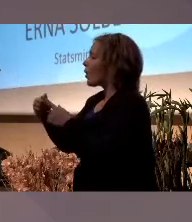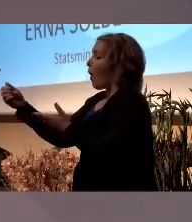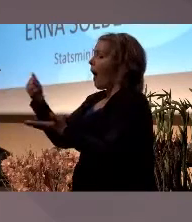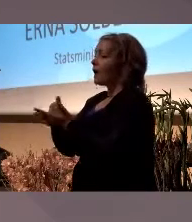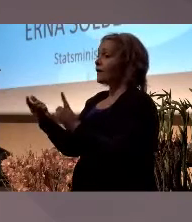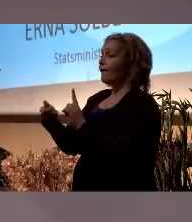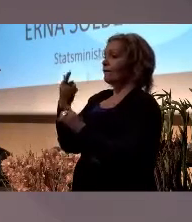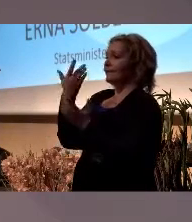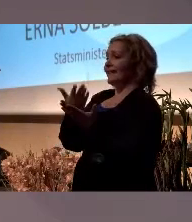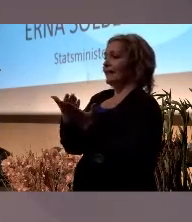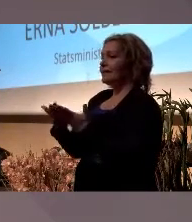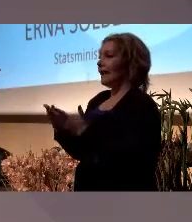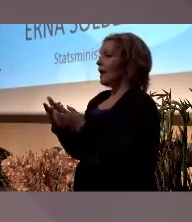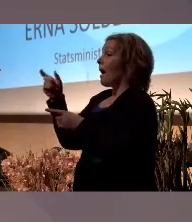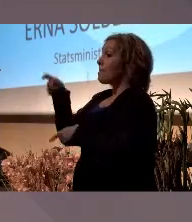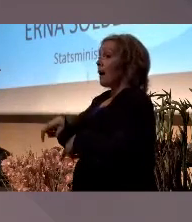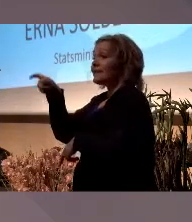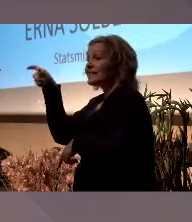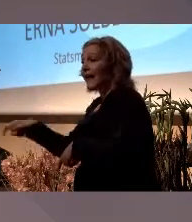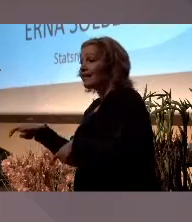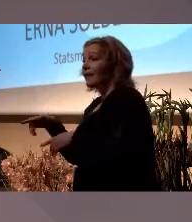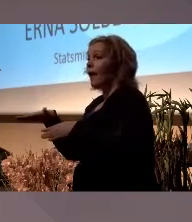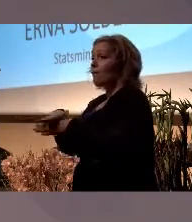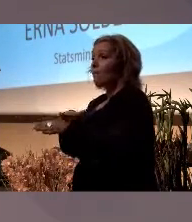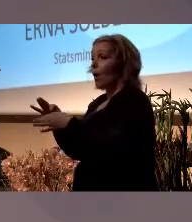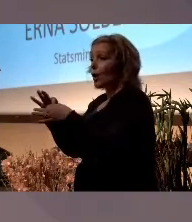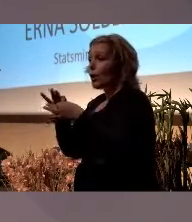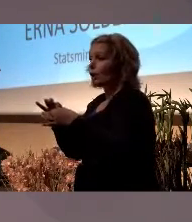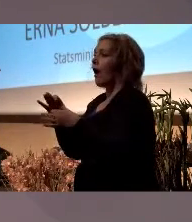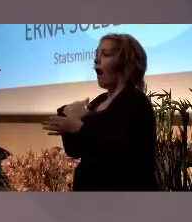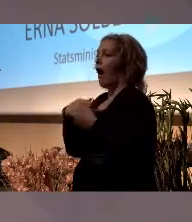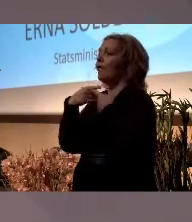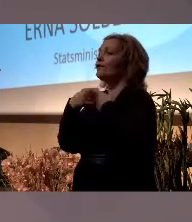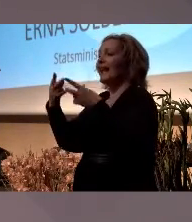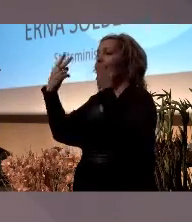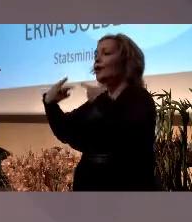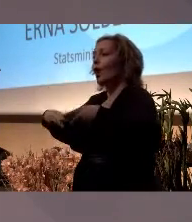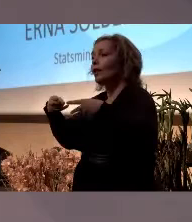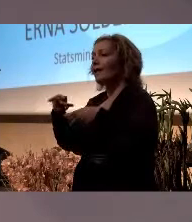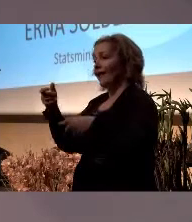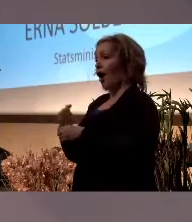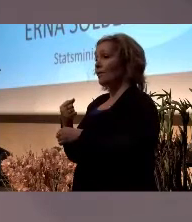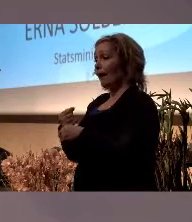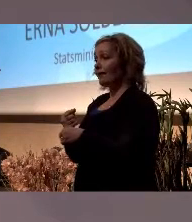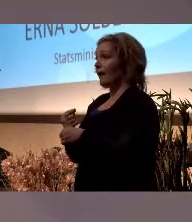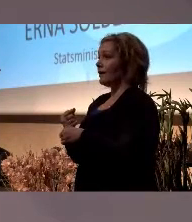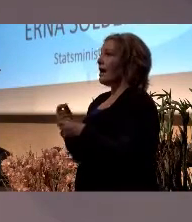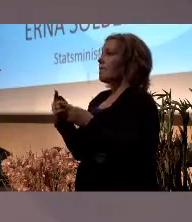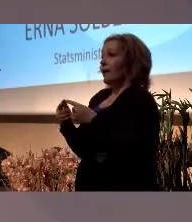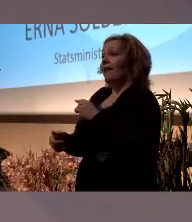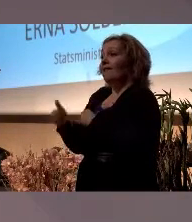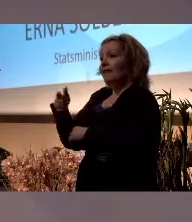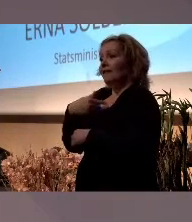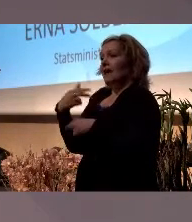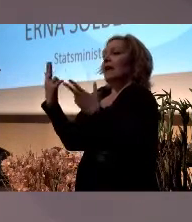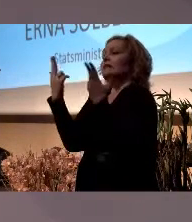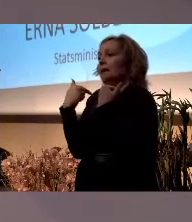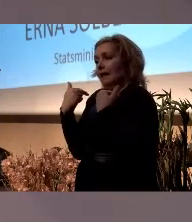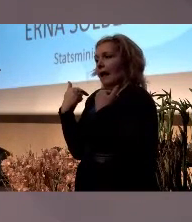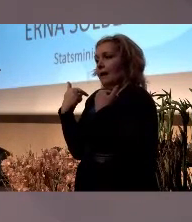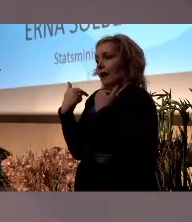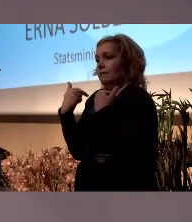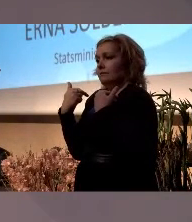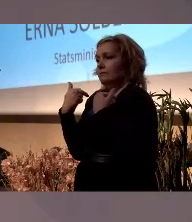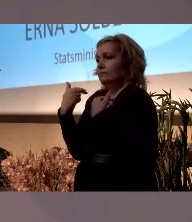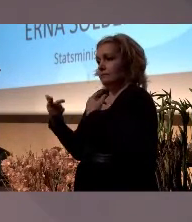ansatte i førstetjenesten, pasientene og pårørende har ulike roller i dette arbeidet, men det er viktig at vi respekterer de